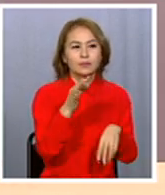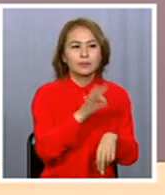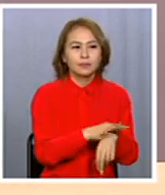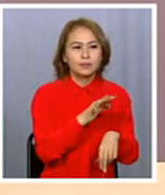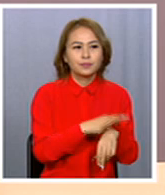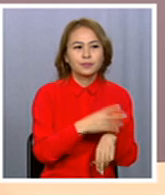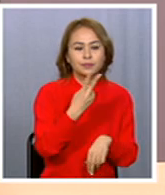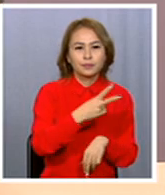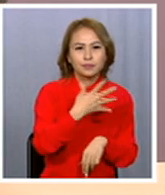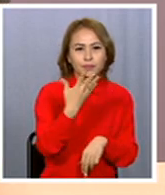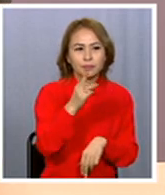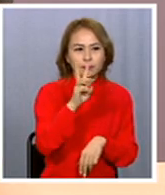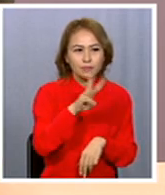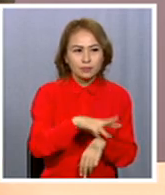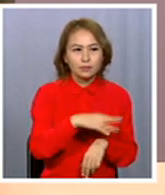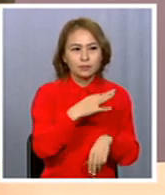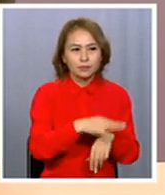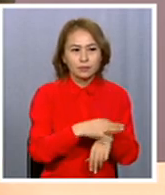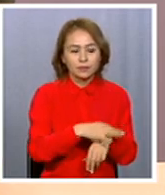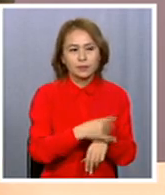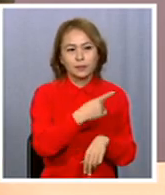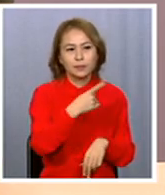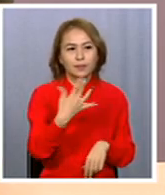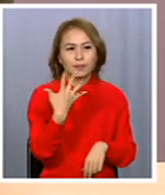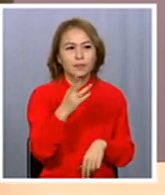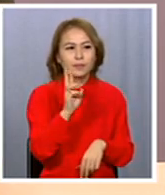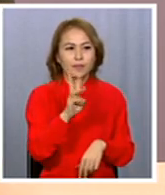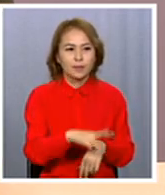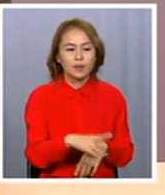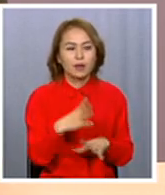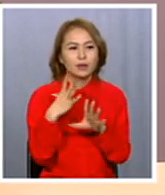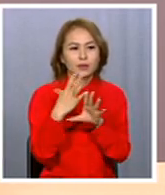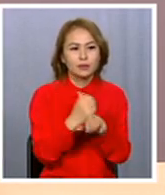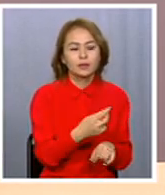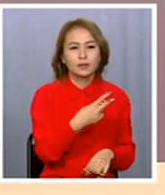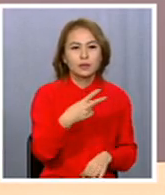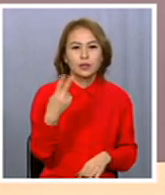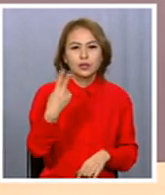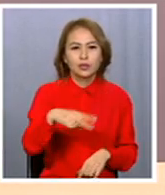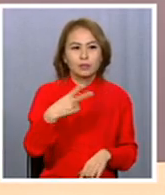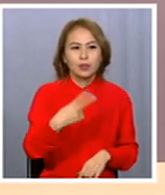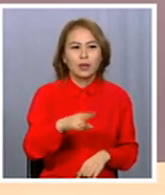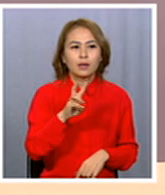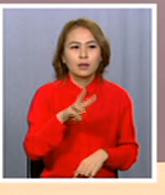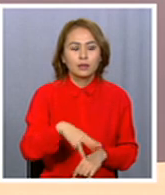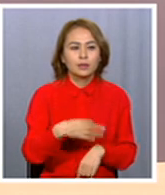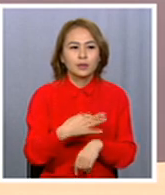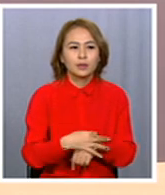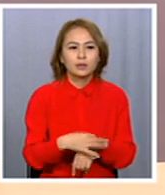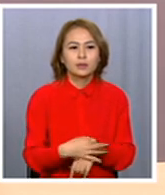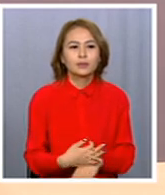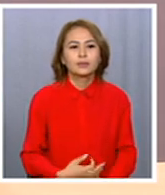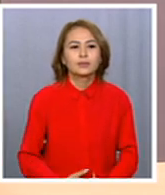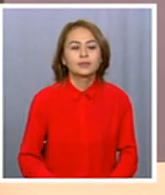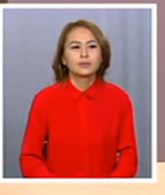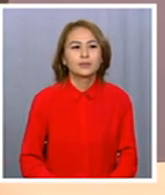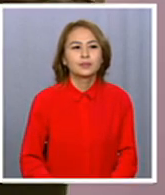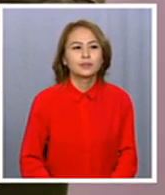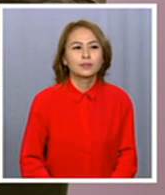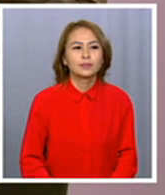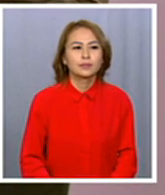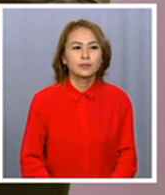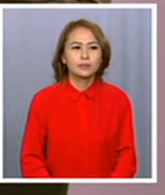25 километрді сағатына 5 километрге азайтсақ, жауабы сағатына 20 километр